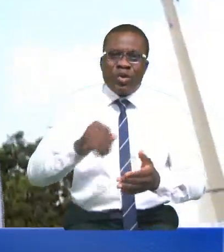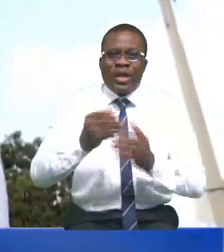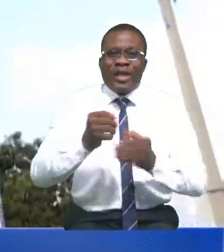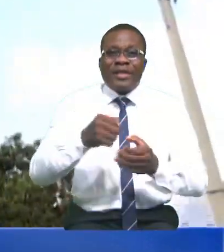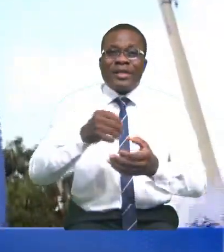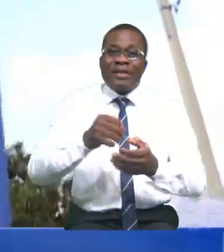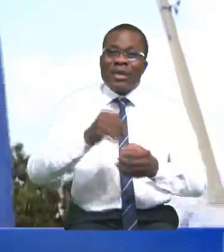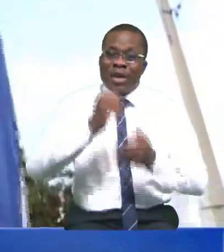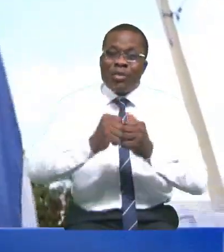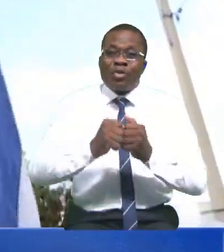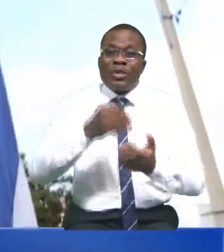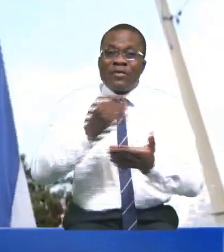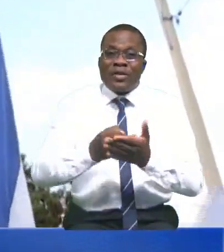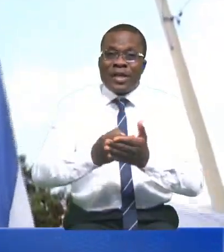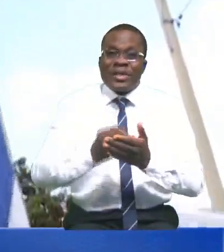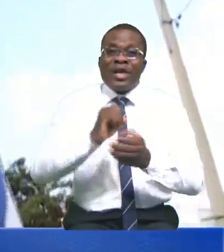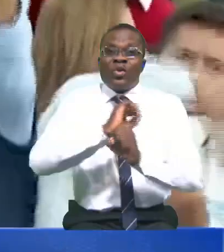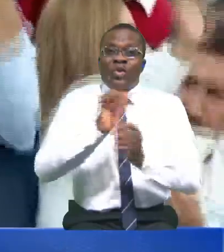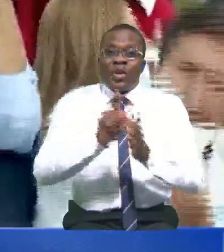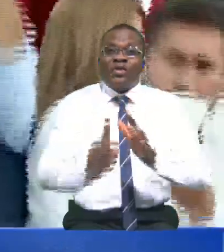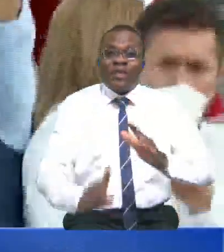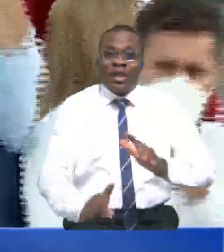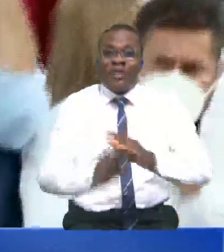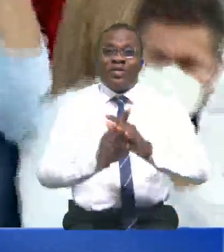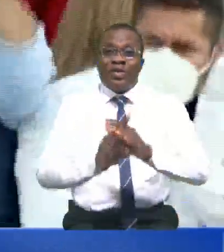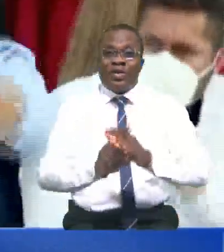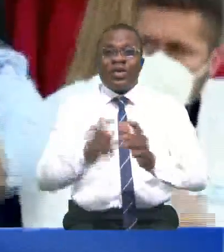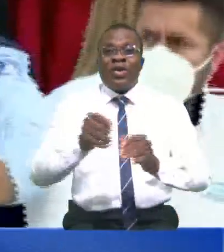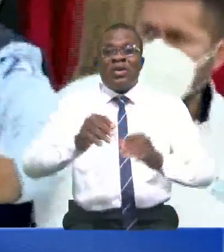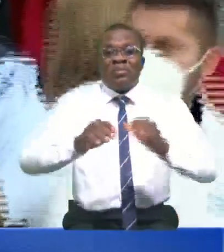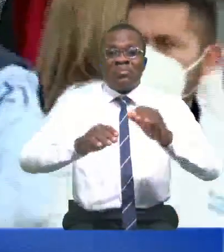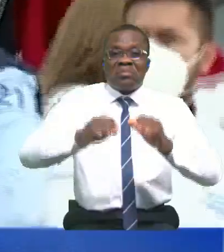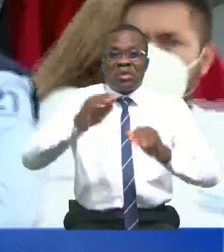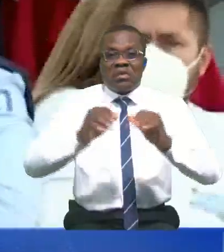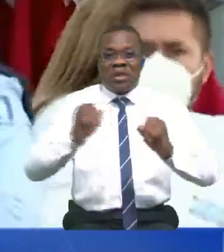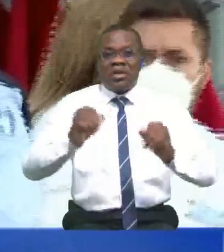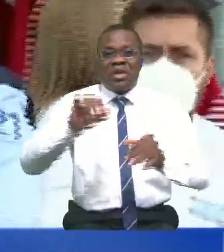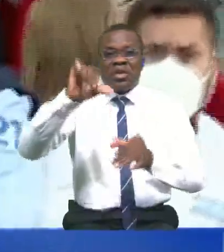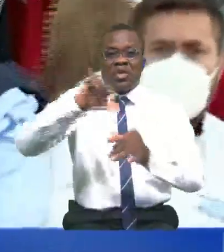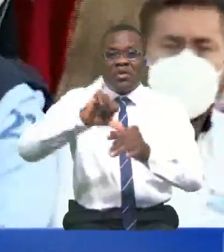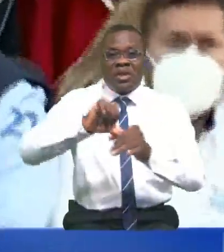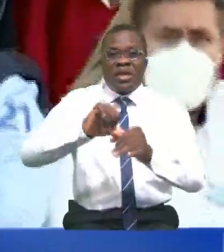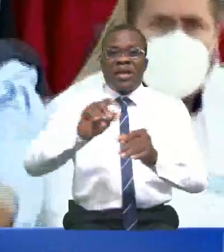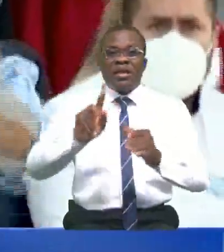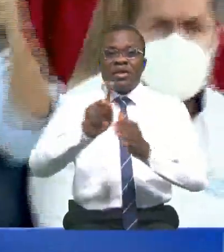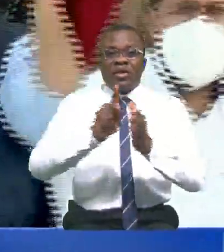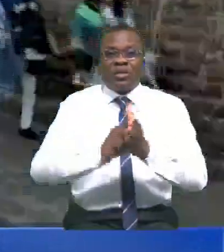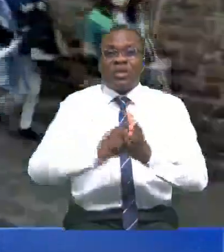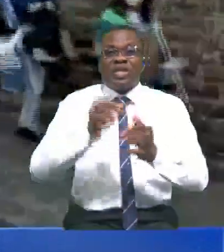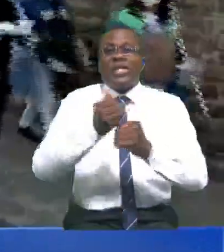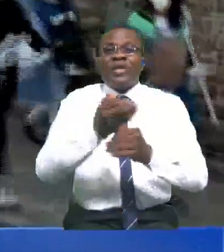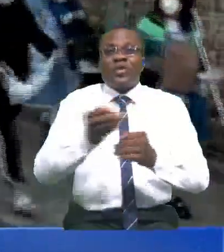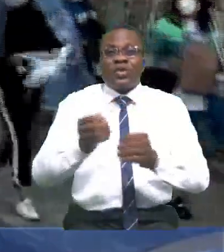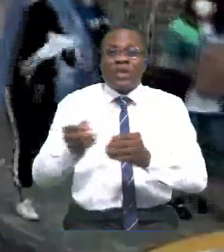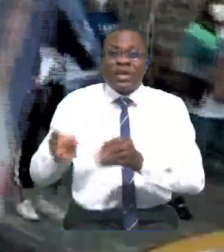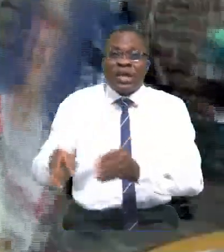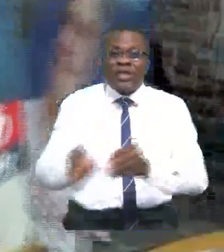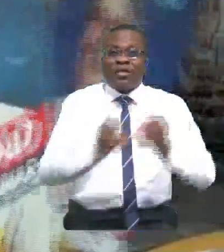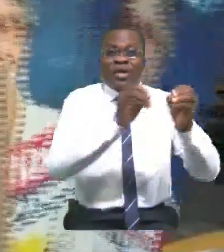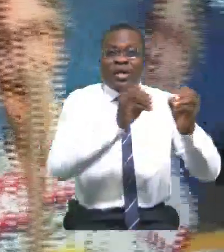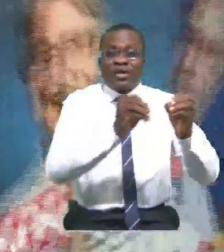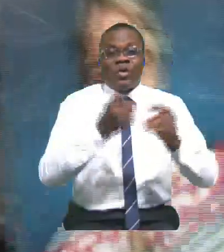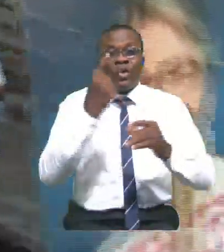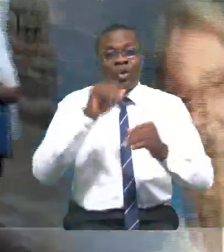financière aggravée par la pandémie du coronavirus et l'instabilité des coûts du pétrole son principal produit d'exportation pour sa